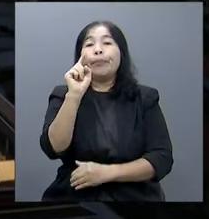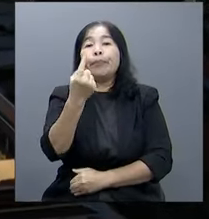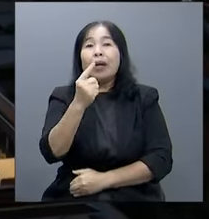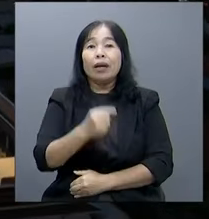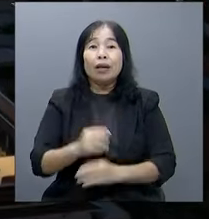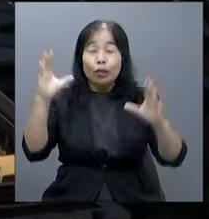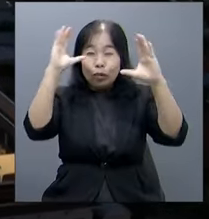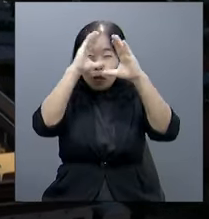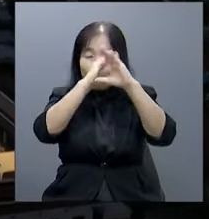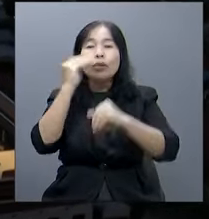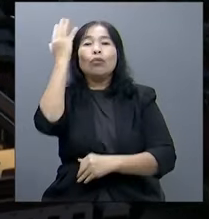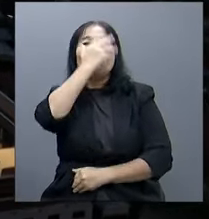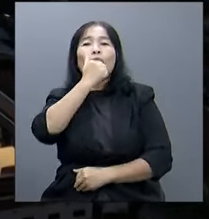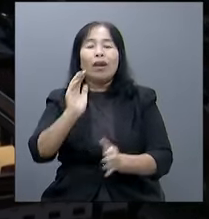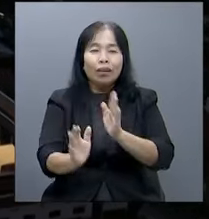กสวยไปอีฟลน